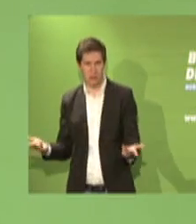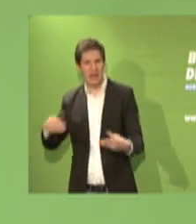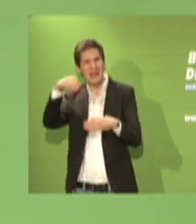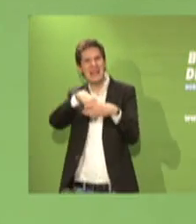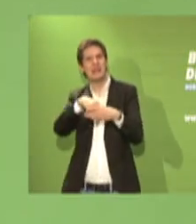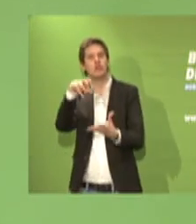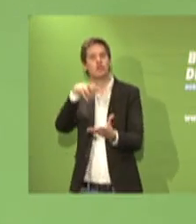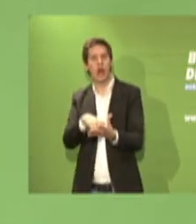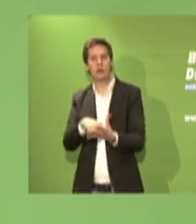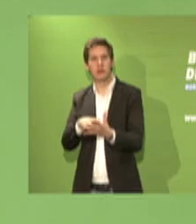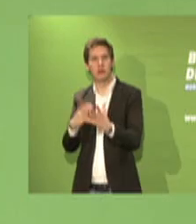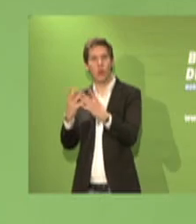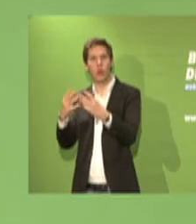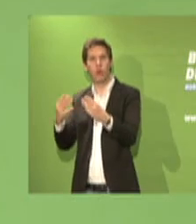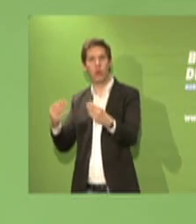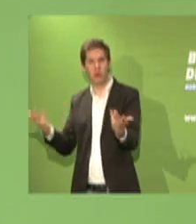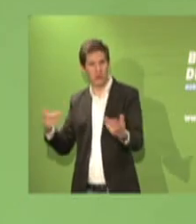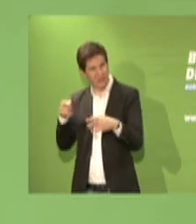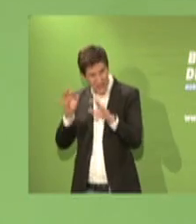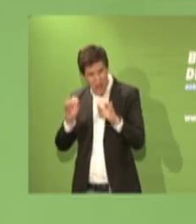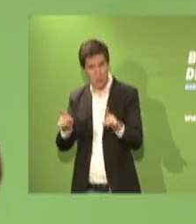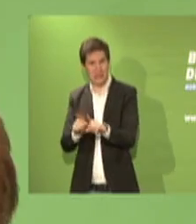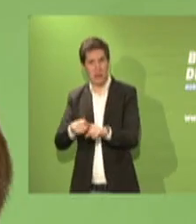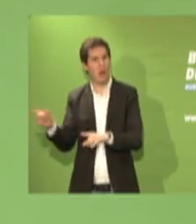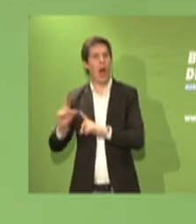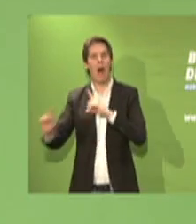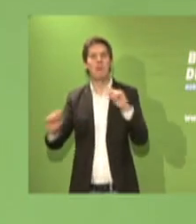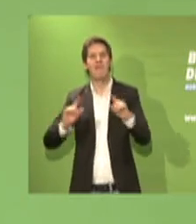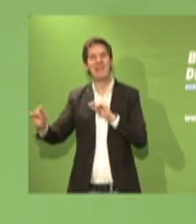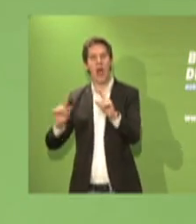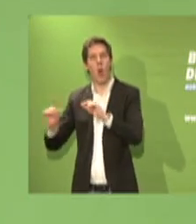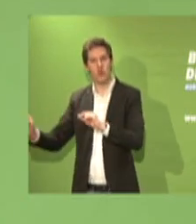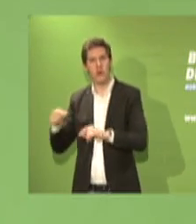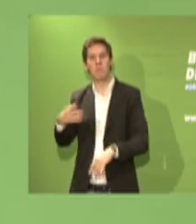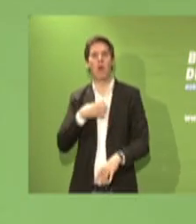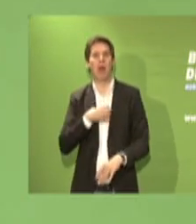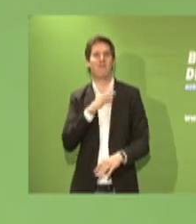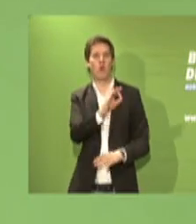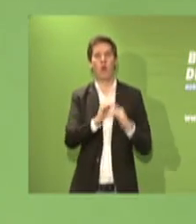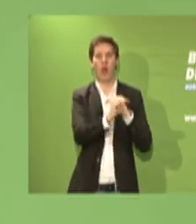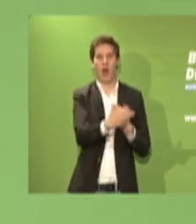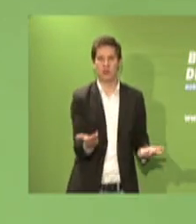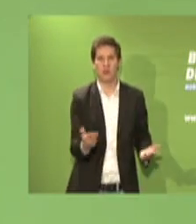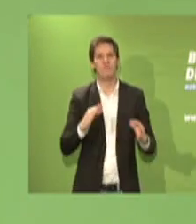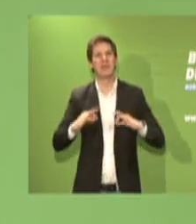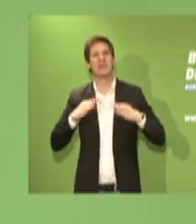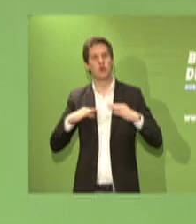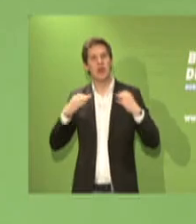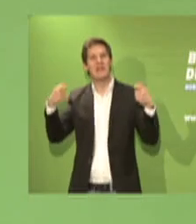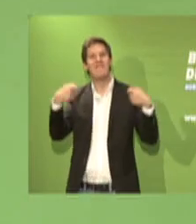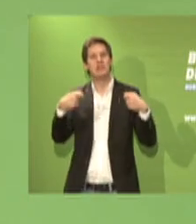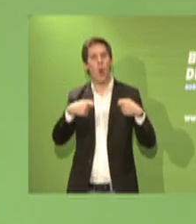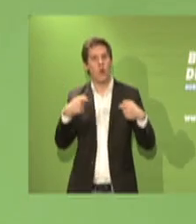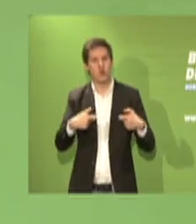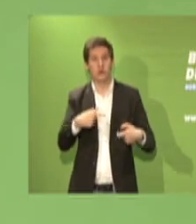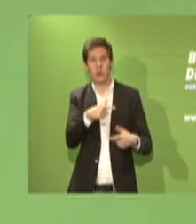ausbluten, ist auch ein städtisches Problem. Abwanderung, das ist ein ländliches Problem. Mangelnde Gesundheitsversorgung, das ist